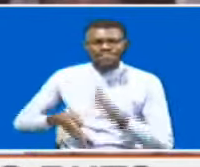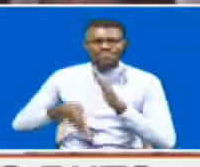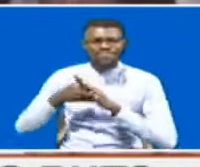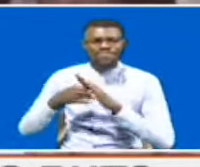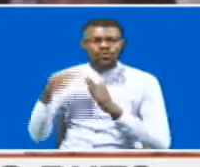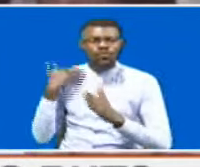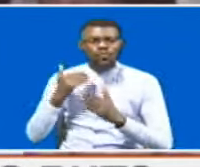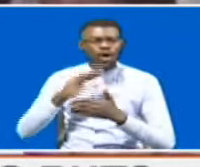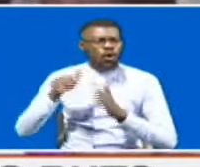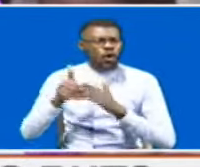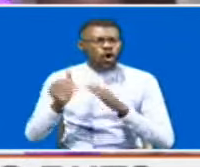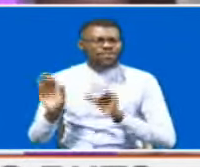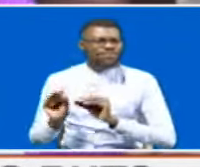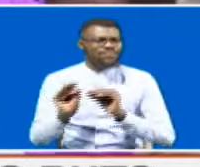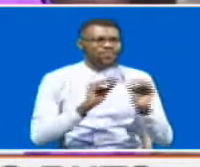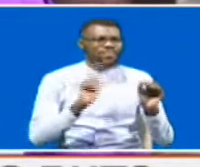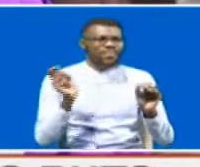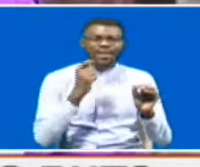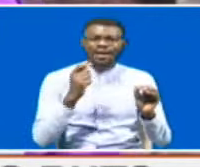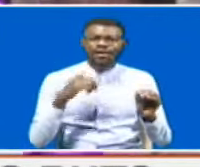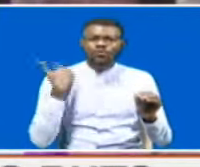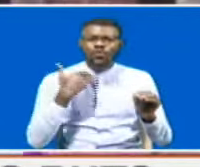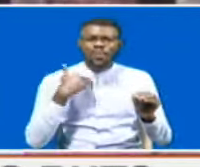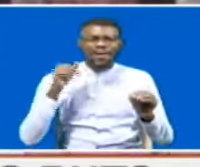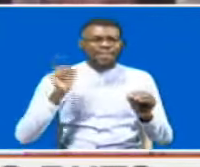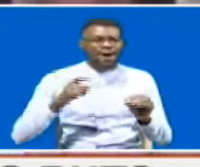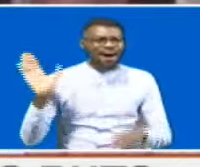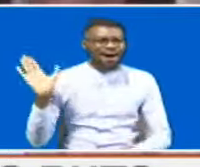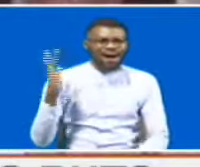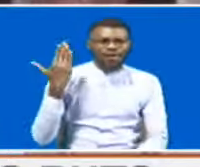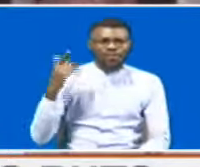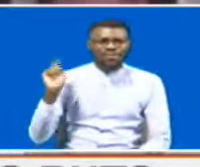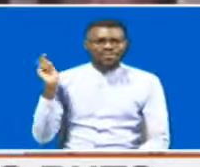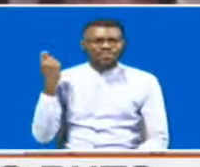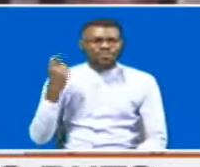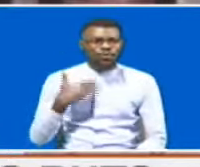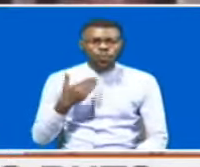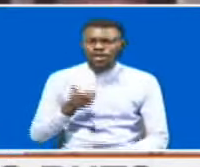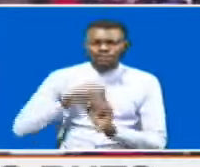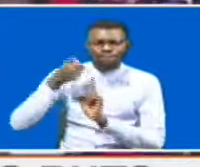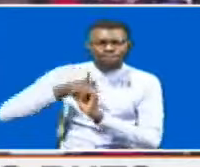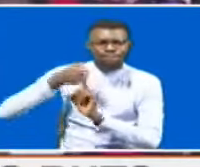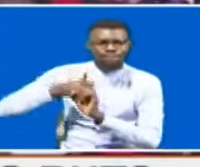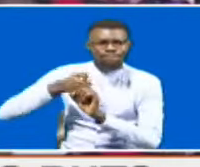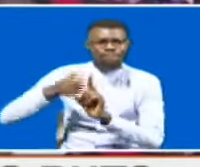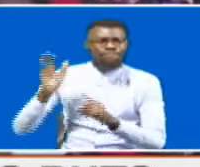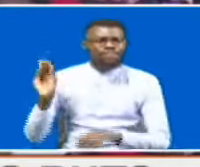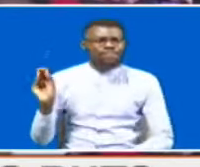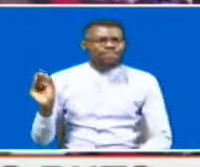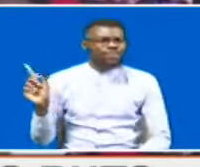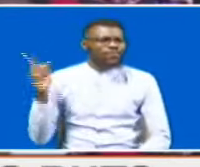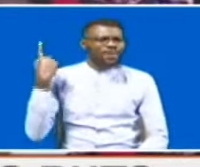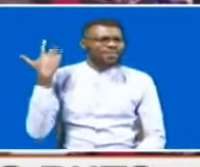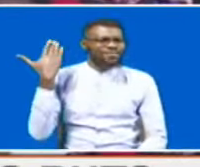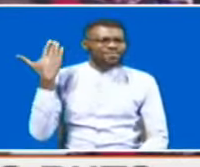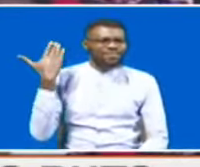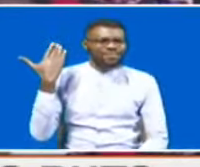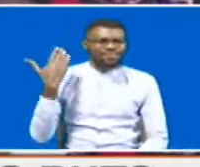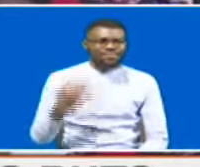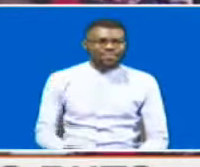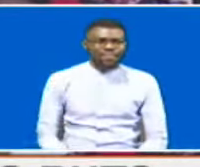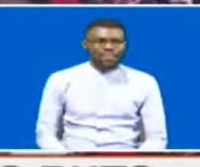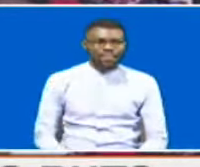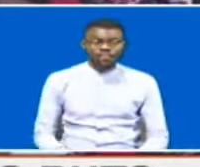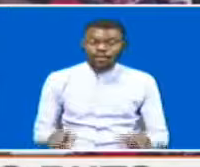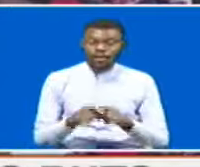hii. Lazima waizi wote watoke. Tutasukuma yeye sisi. We will do it.